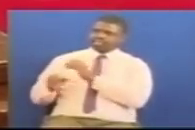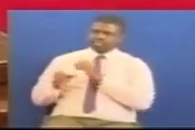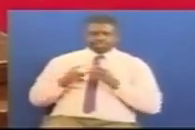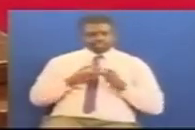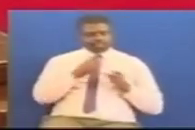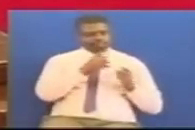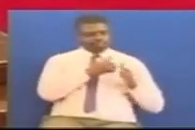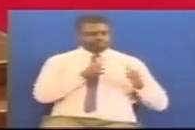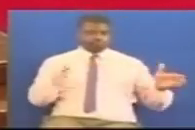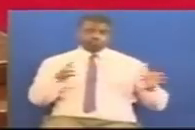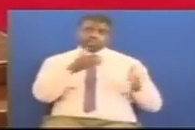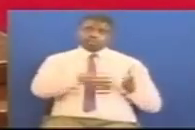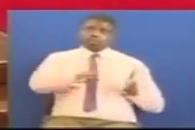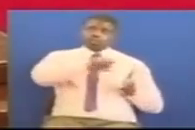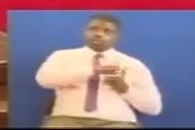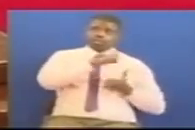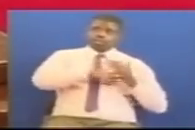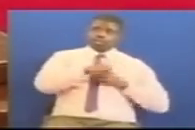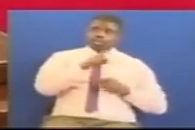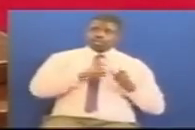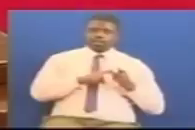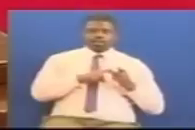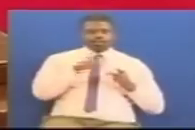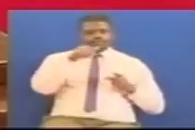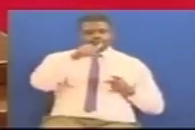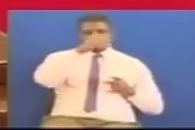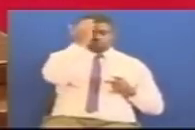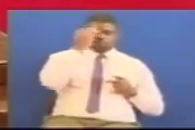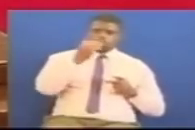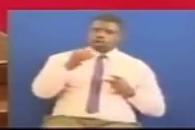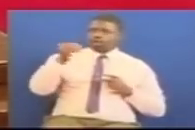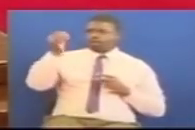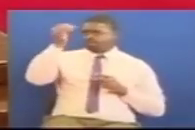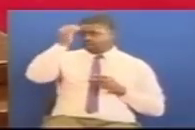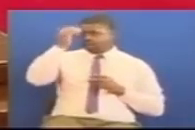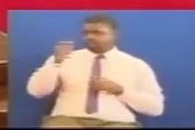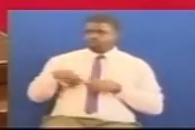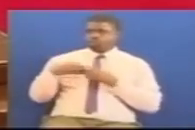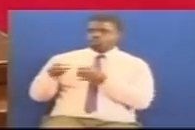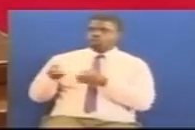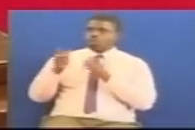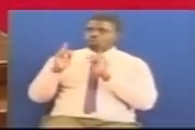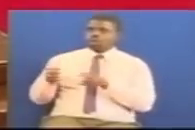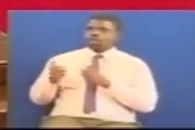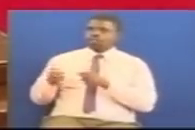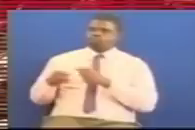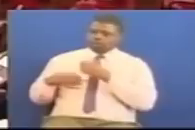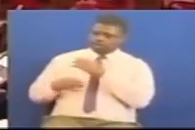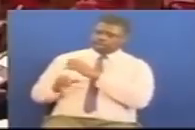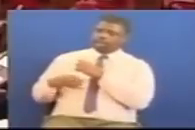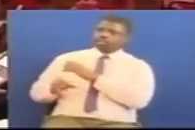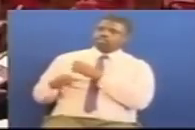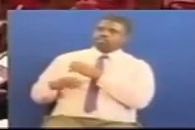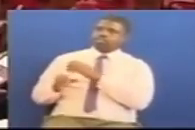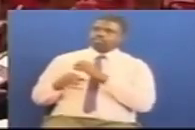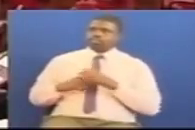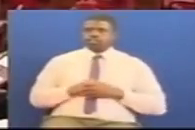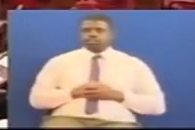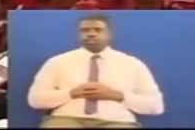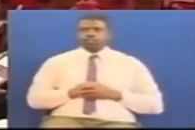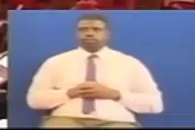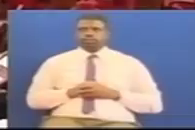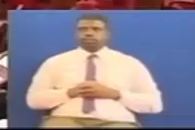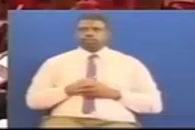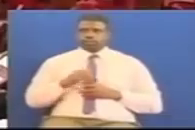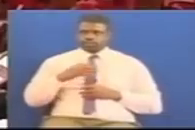kuongeza fursa na udahili katika vyuo vya elimu vinavyotoa ualimu wa sayansi.